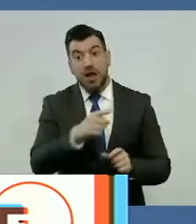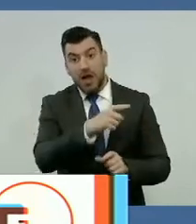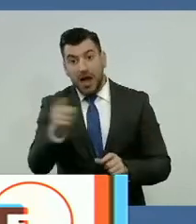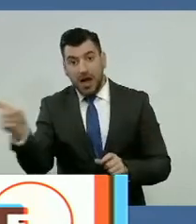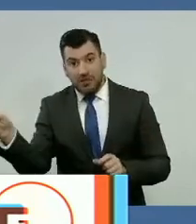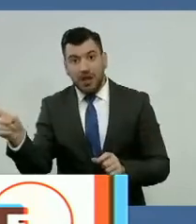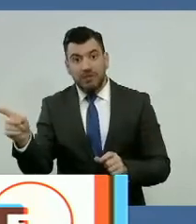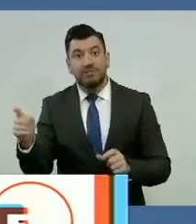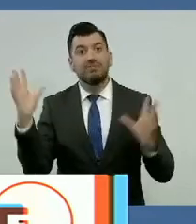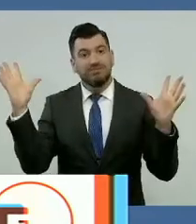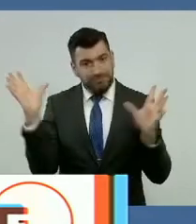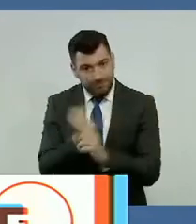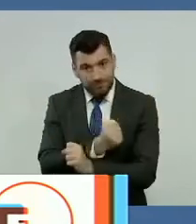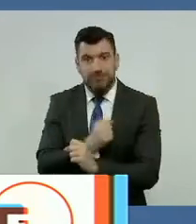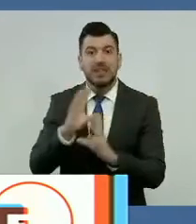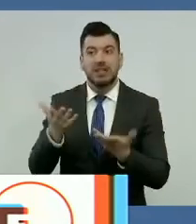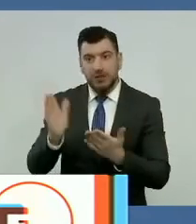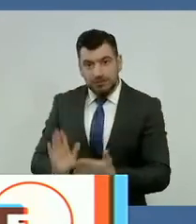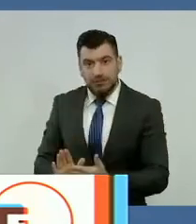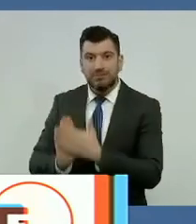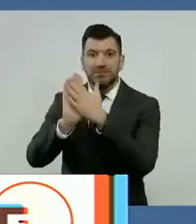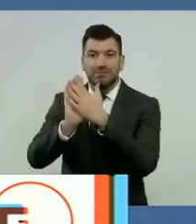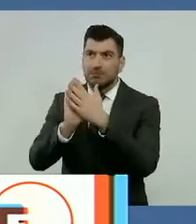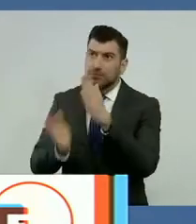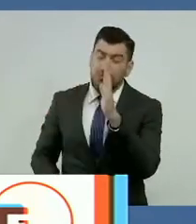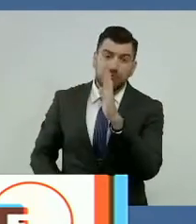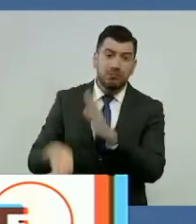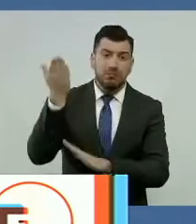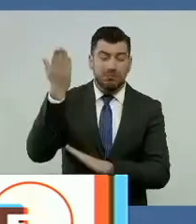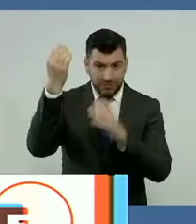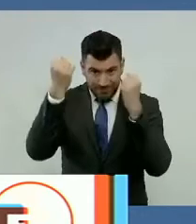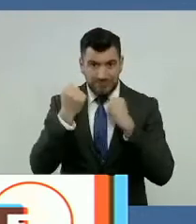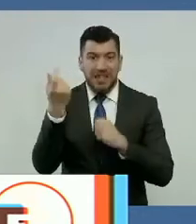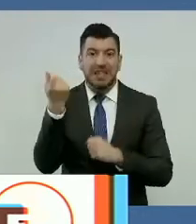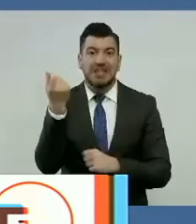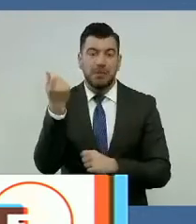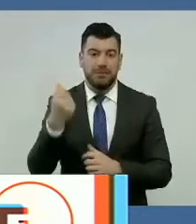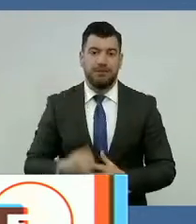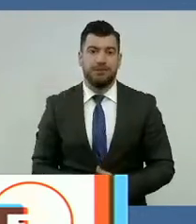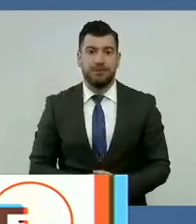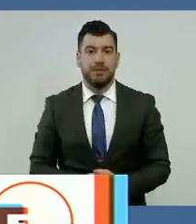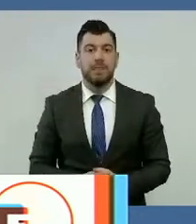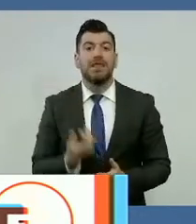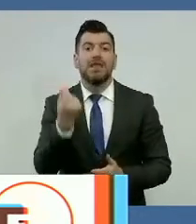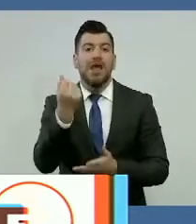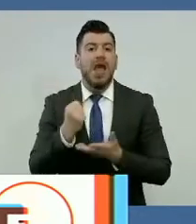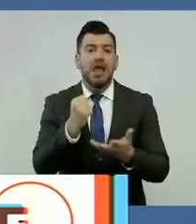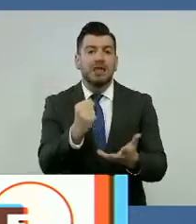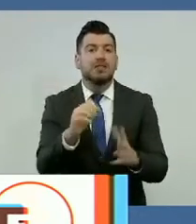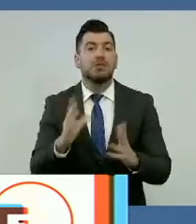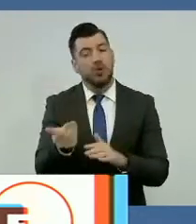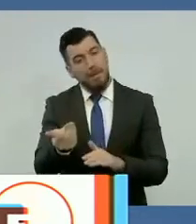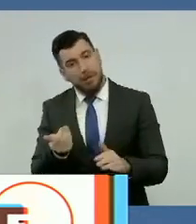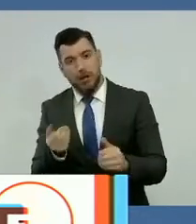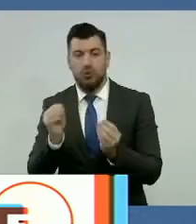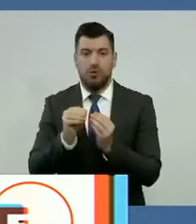μέρος των αυξημένων τιμών αγαθών και ενέργειας. Η ενίσχυση θα καταβληθεί πριν το Πάσχα.